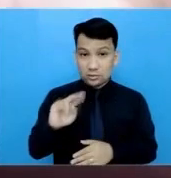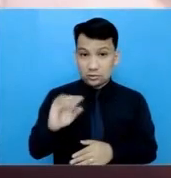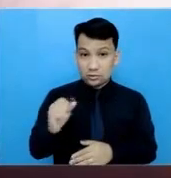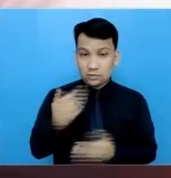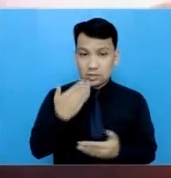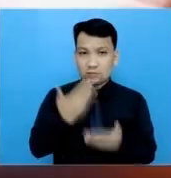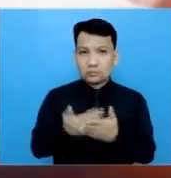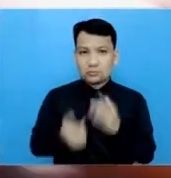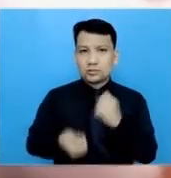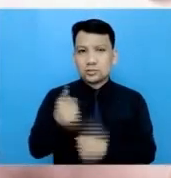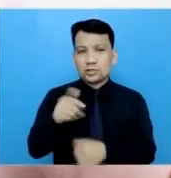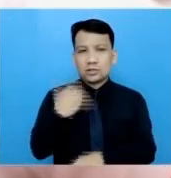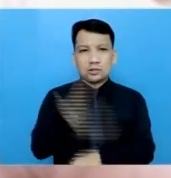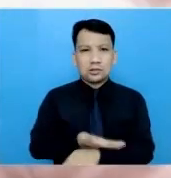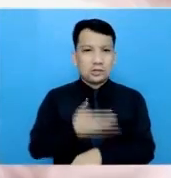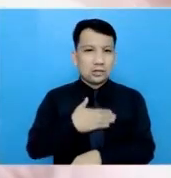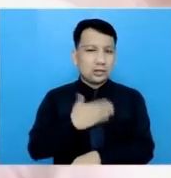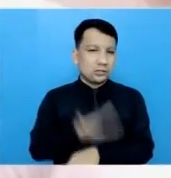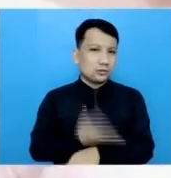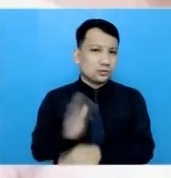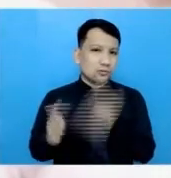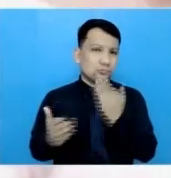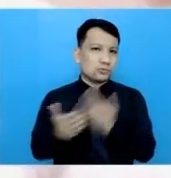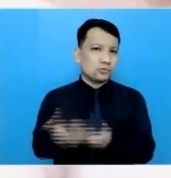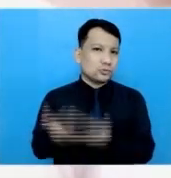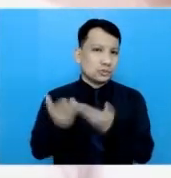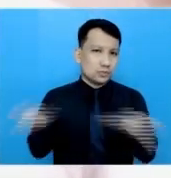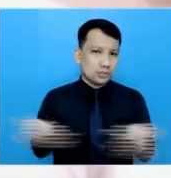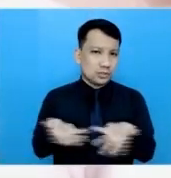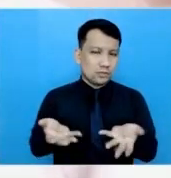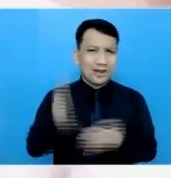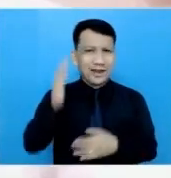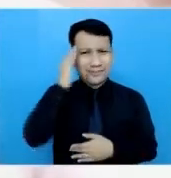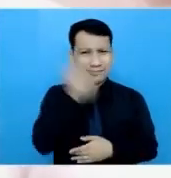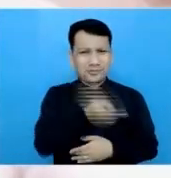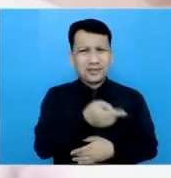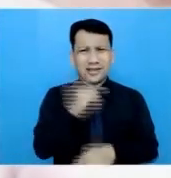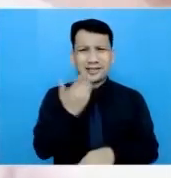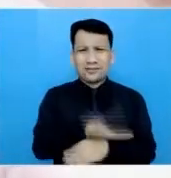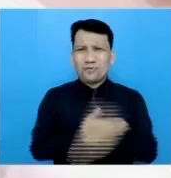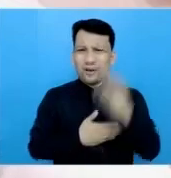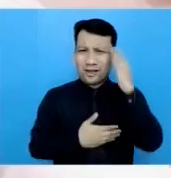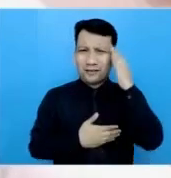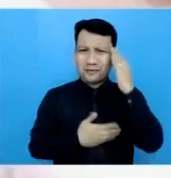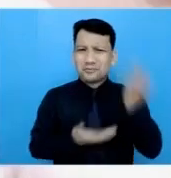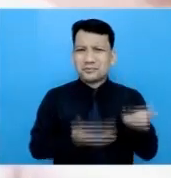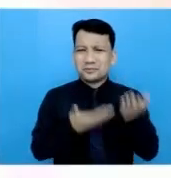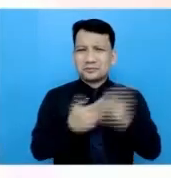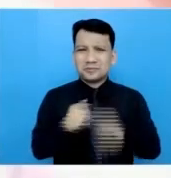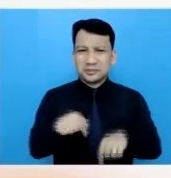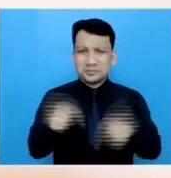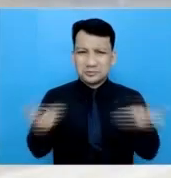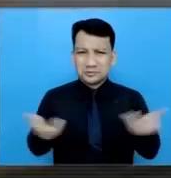bait po ng anak ko noon sa kanila lahat dito. Kilala po yung anak ko dito, sir.